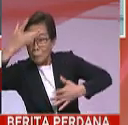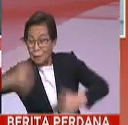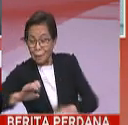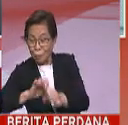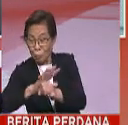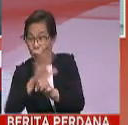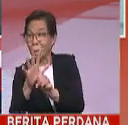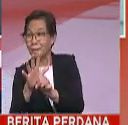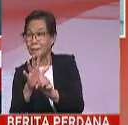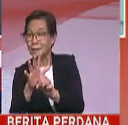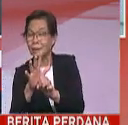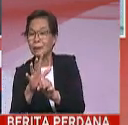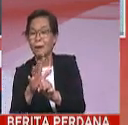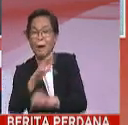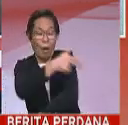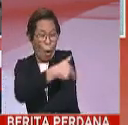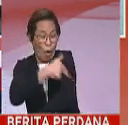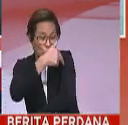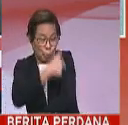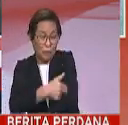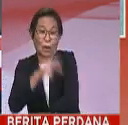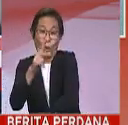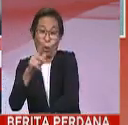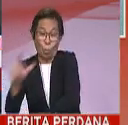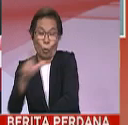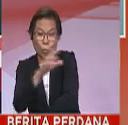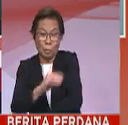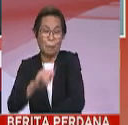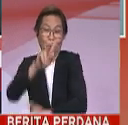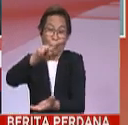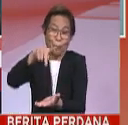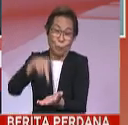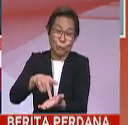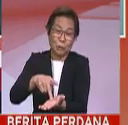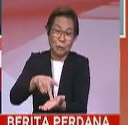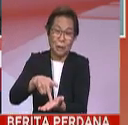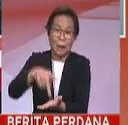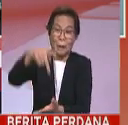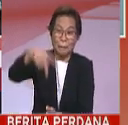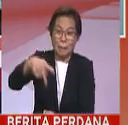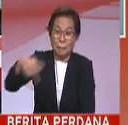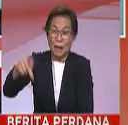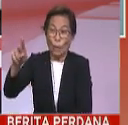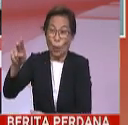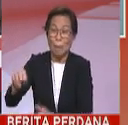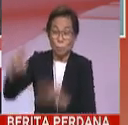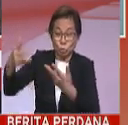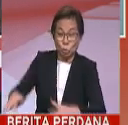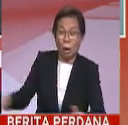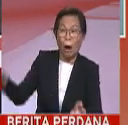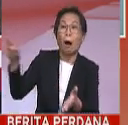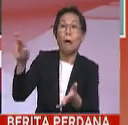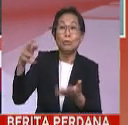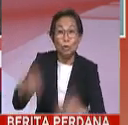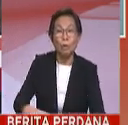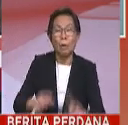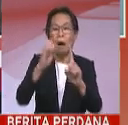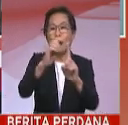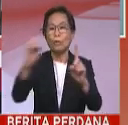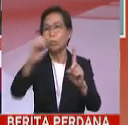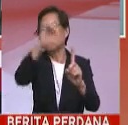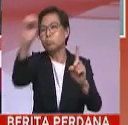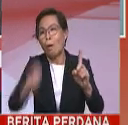pesakit COVID-19 di Hospital Kuala Lumpur dan di Pusat Perubatan Universiti Melayu telah mencapai